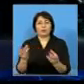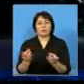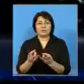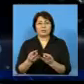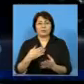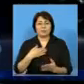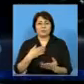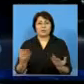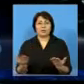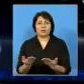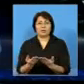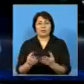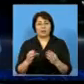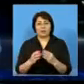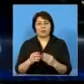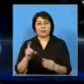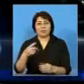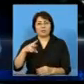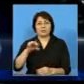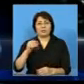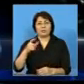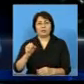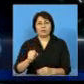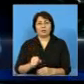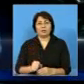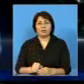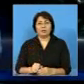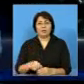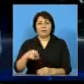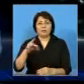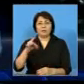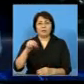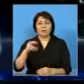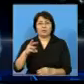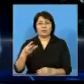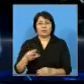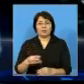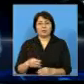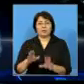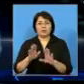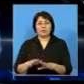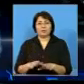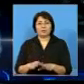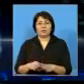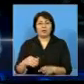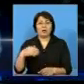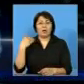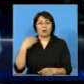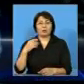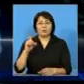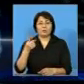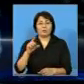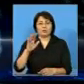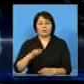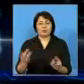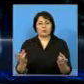ол бірінші лигаға да және Премьер Лиганың соңғы орындарына жарысатын команда емес. Ақтөбе осы да тек бірінші орындарға